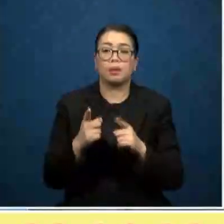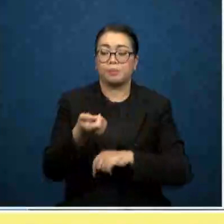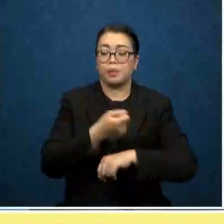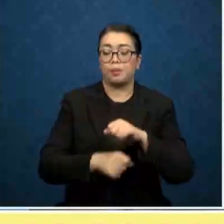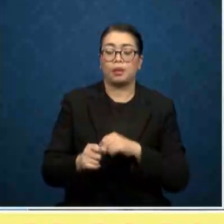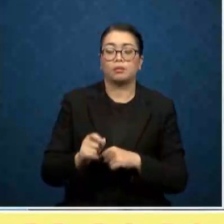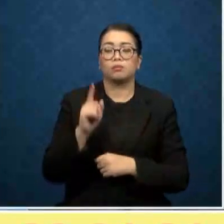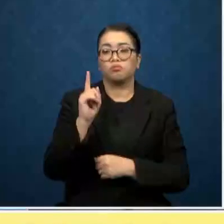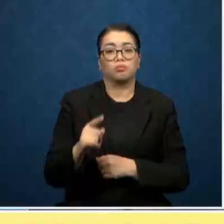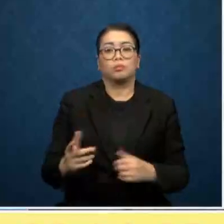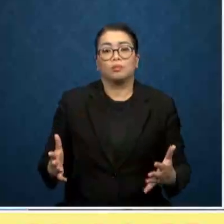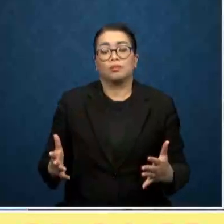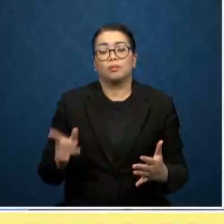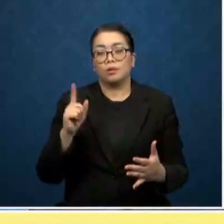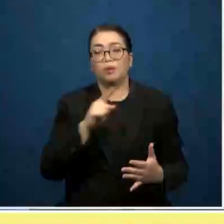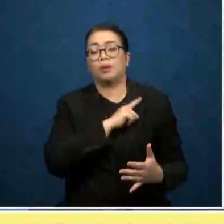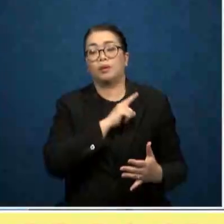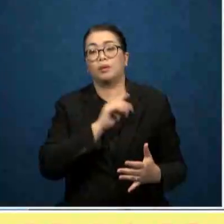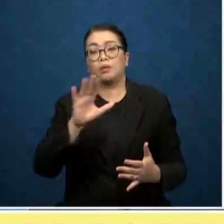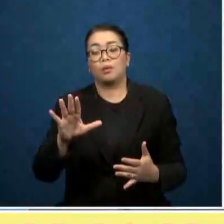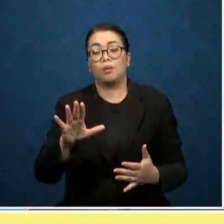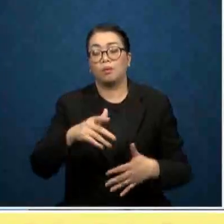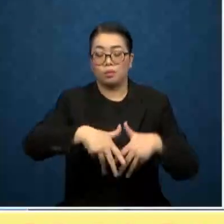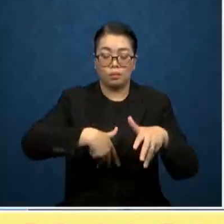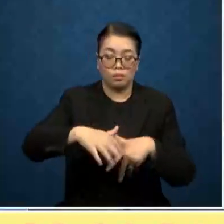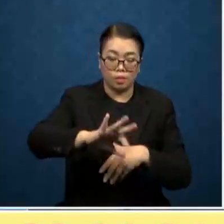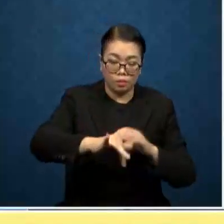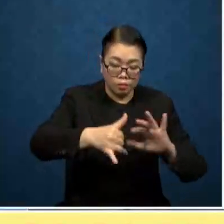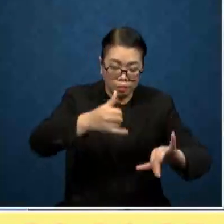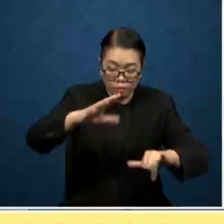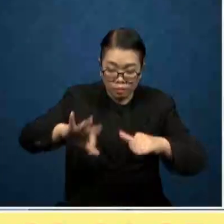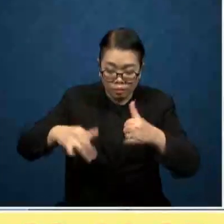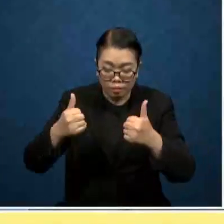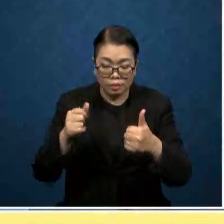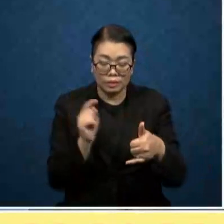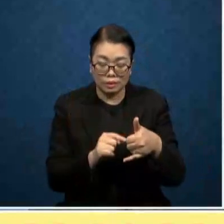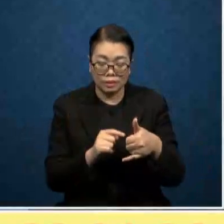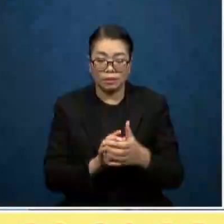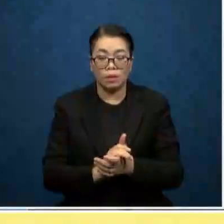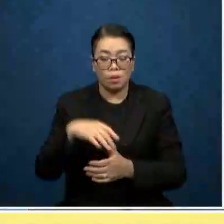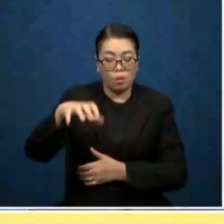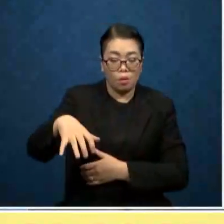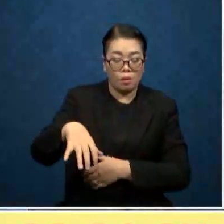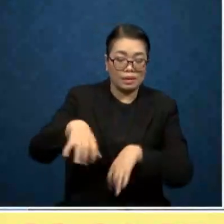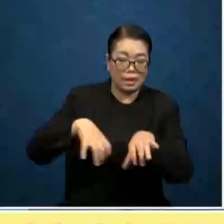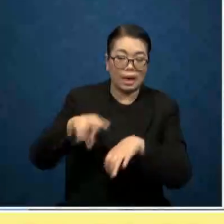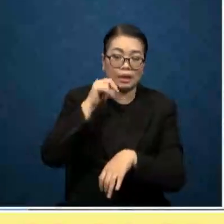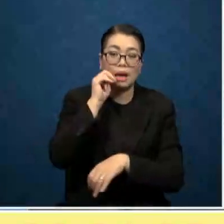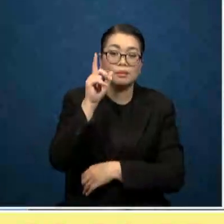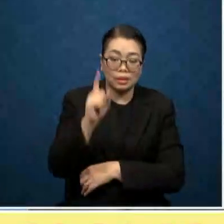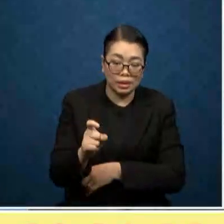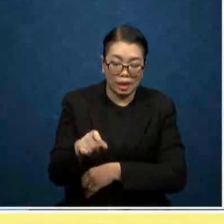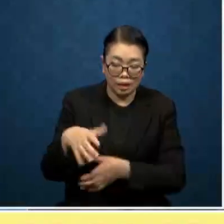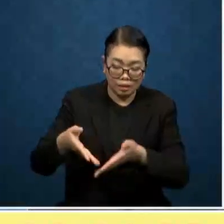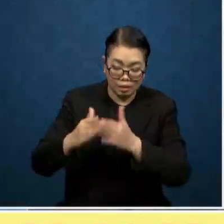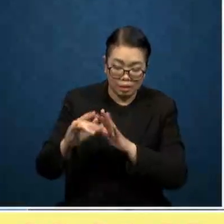ต้องเป็นหน้าที่ของรัฐฐะที่จะไปฟื้นคืนชีพมัมมี่ตัวนี้คือไอ้องค์กรจัดการน้ำเสียเนี่ยให้ฟื้นคืน